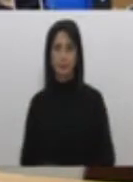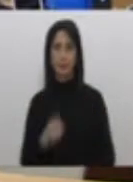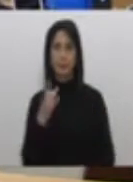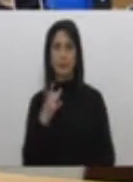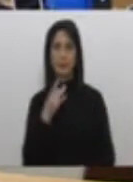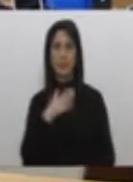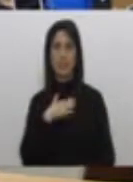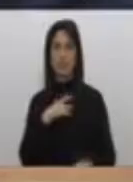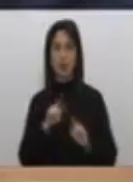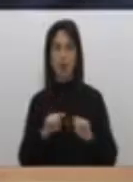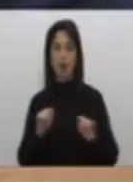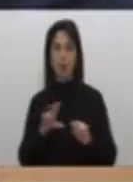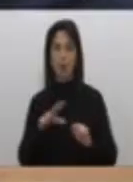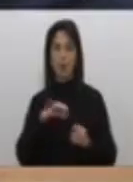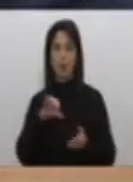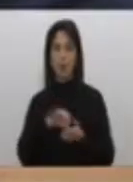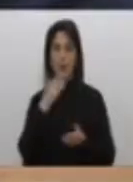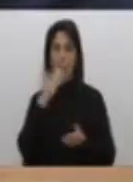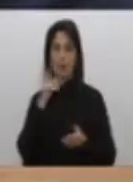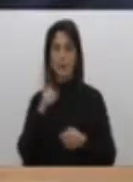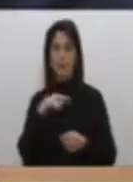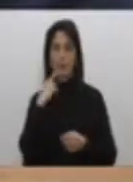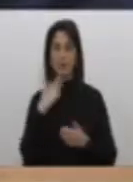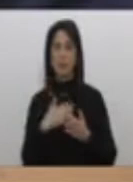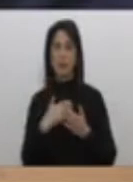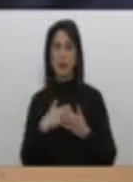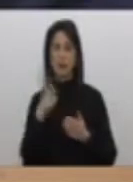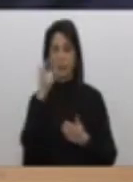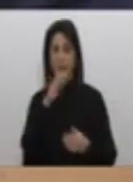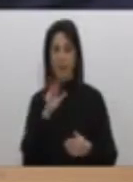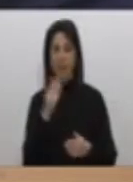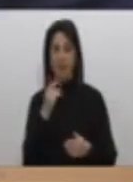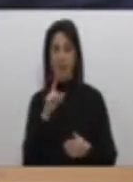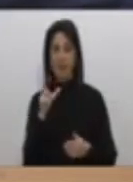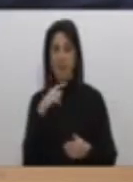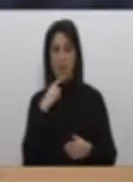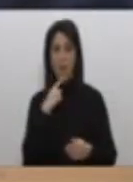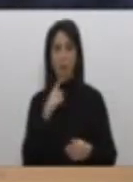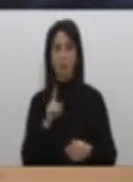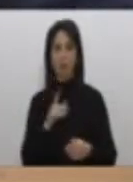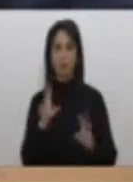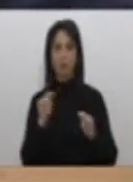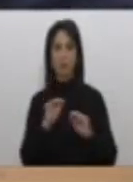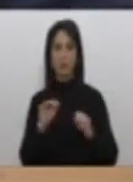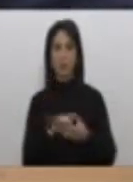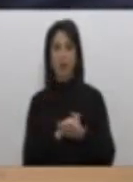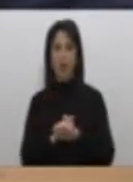ჩვენი ოპოზიციიდან იყვნენ გამოსვლელები, რომელსაც თქვენ, მაგალითად ბატონ ვაშაძე ამბობდა, რომ მშვიდობა და